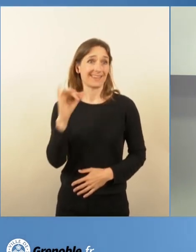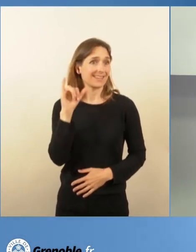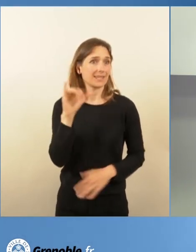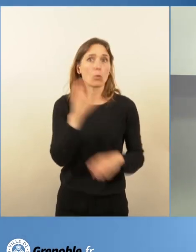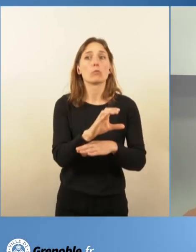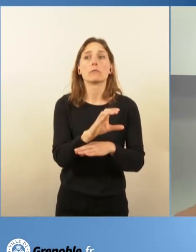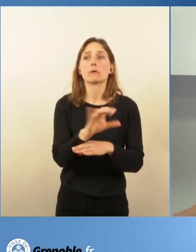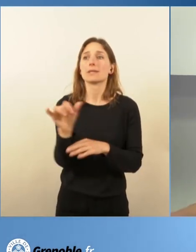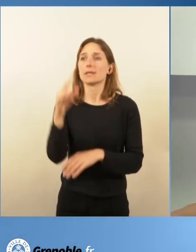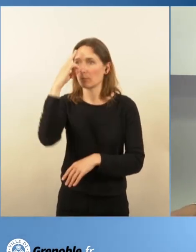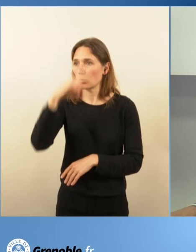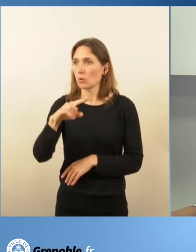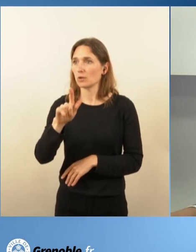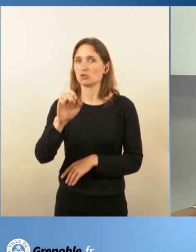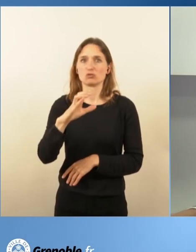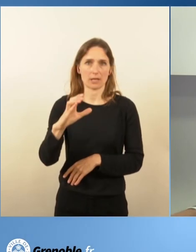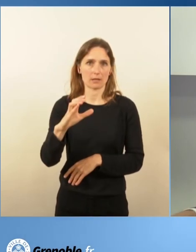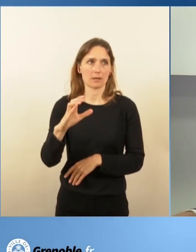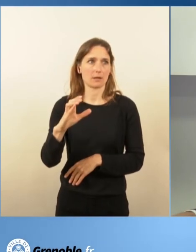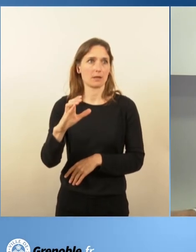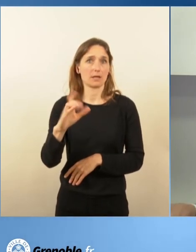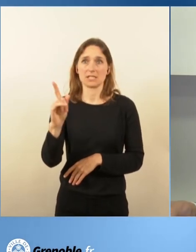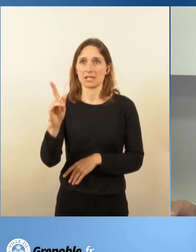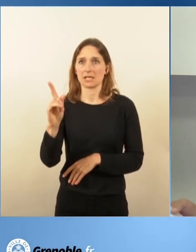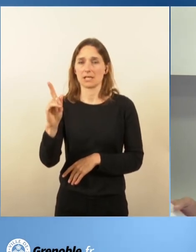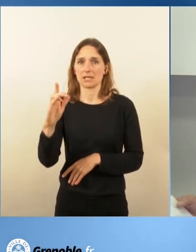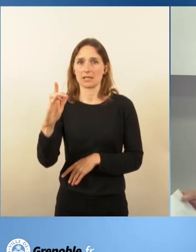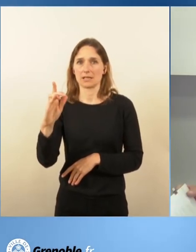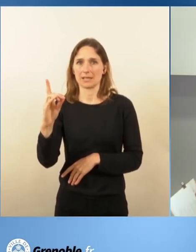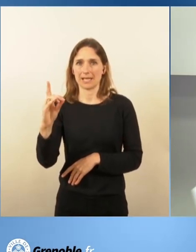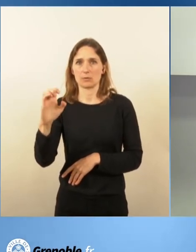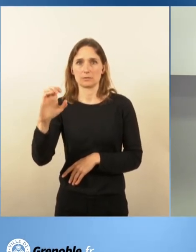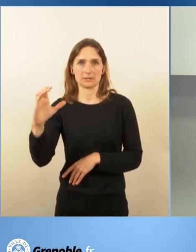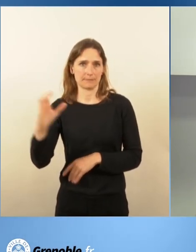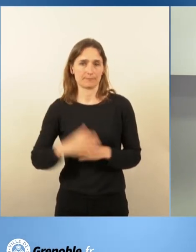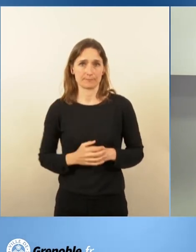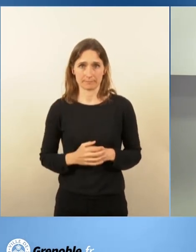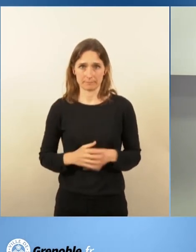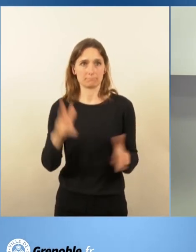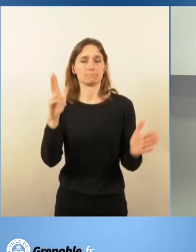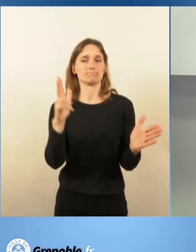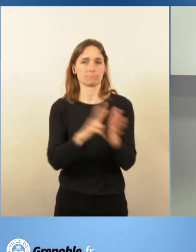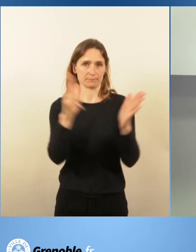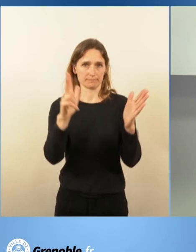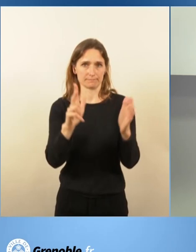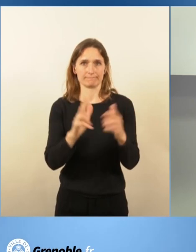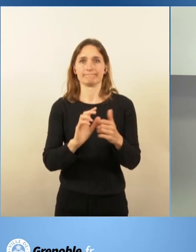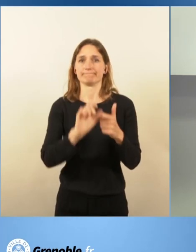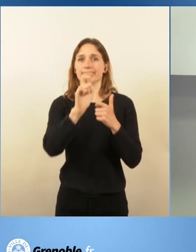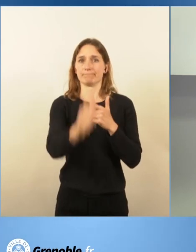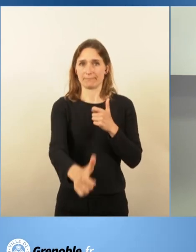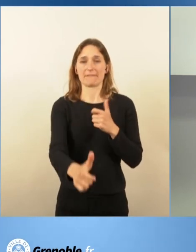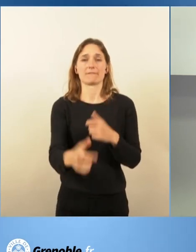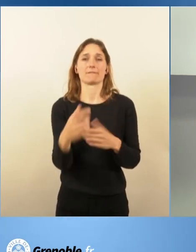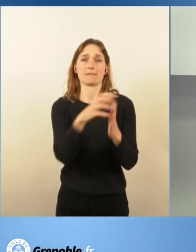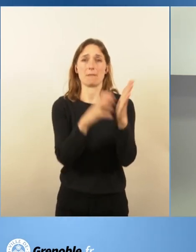pour GECK et GEDES la libération est adoptée nous passons à des libérations